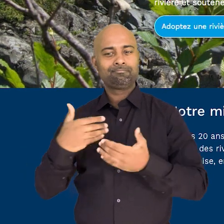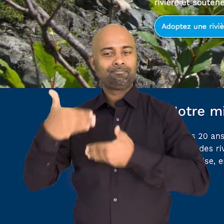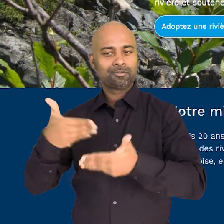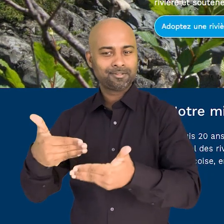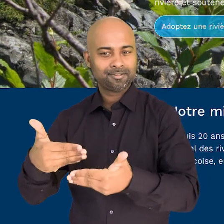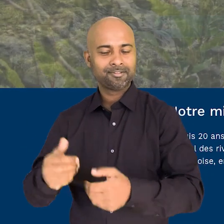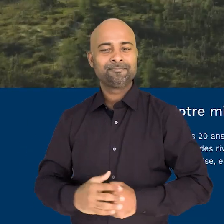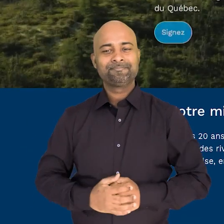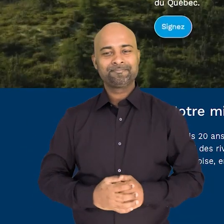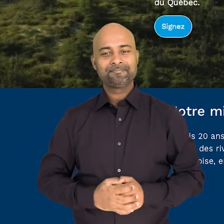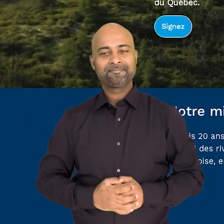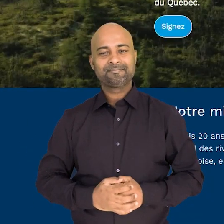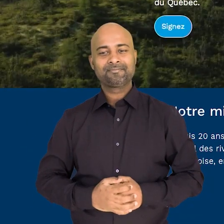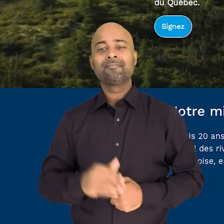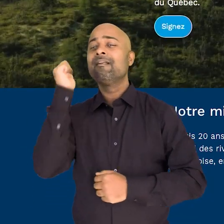données.